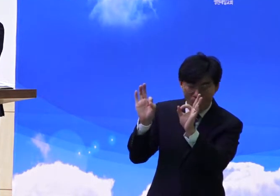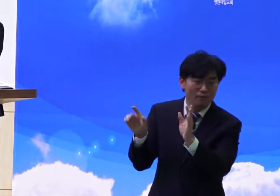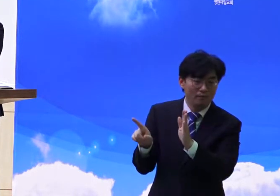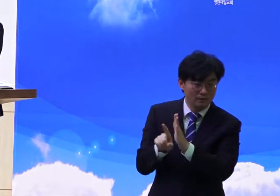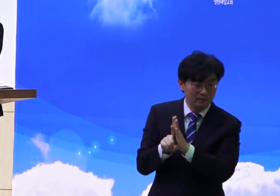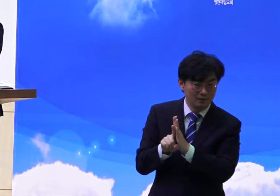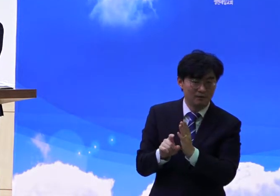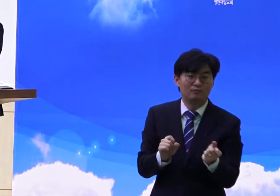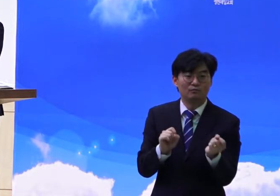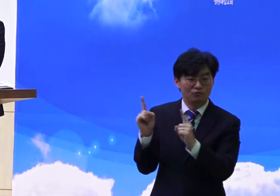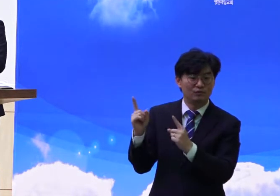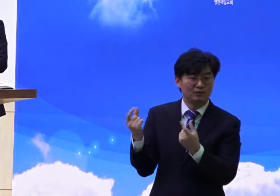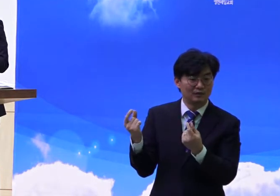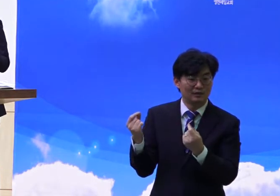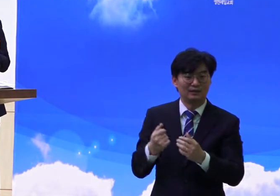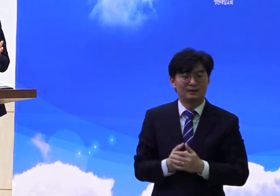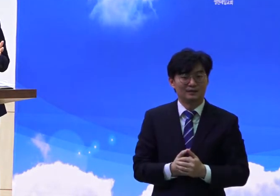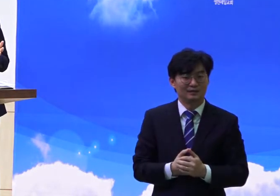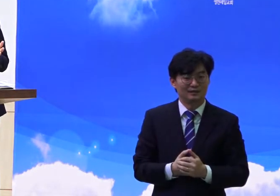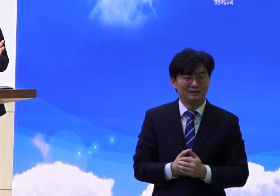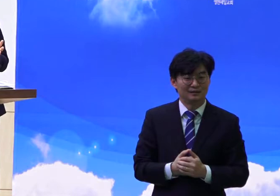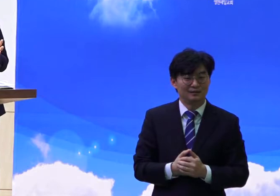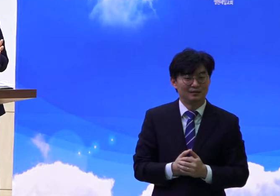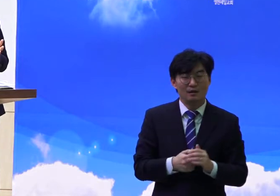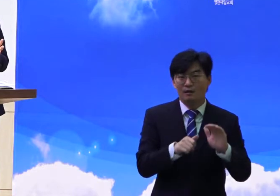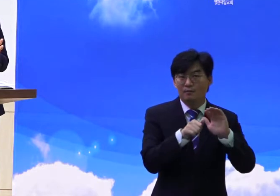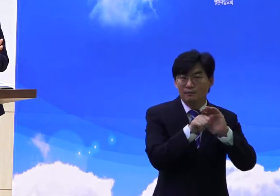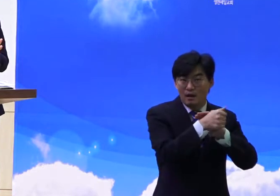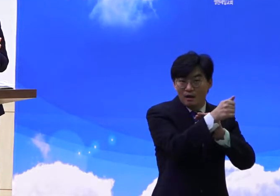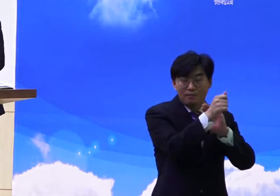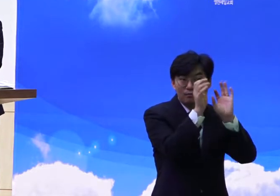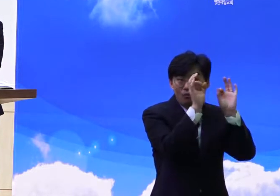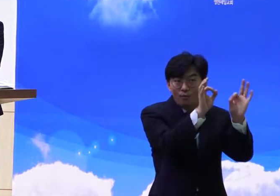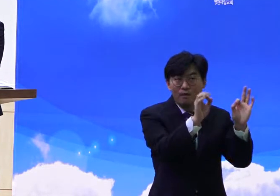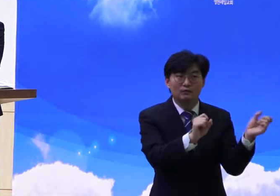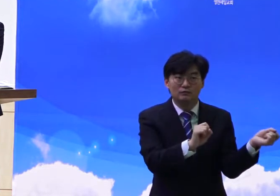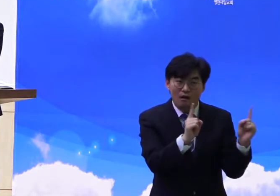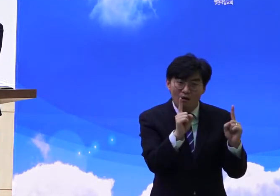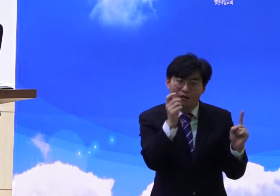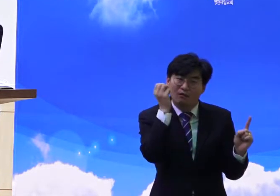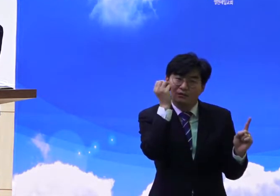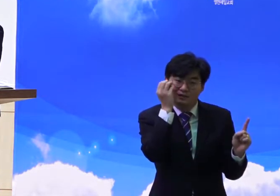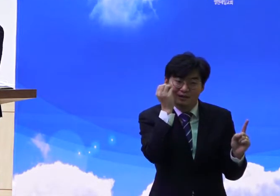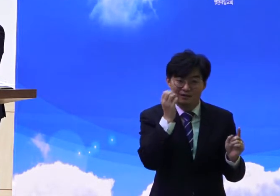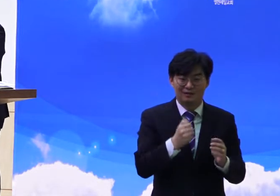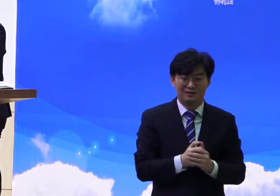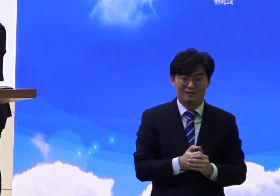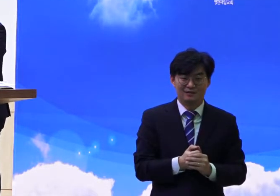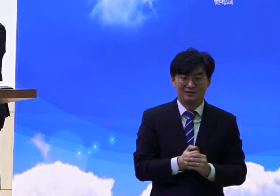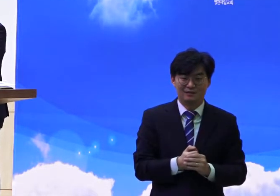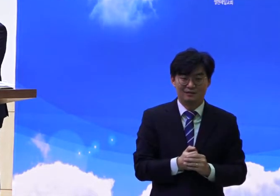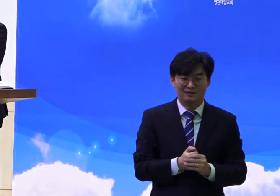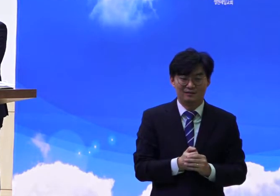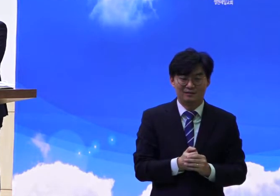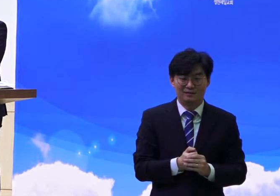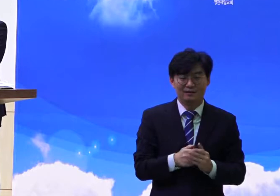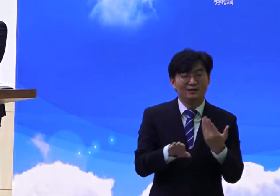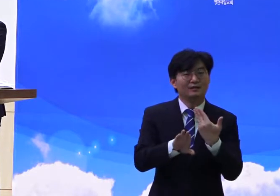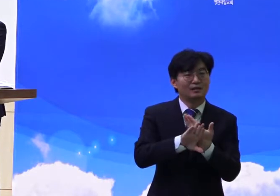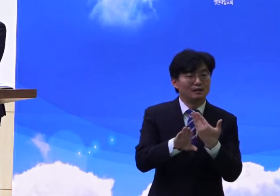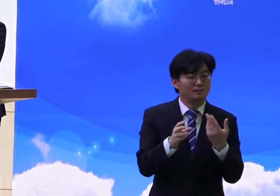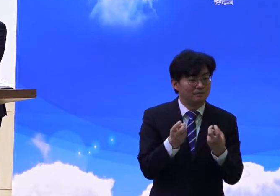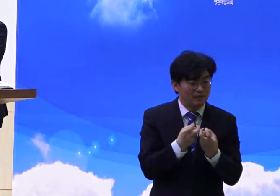가능할까? 신앙이 무슨 신비주의냐? 다 다른 방법이 있겠지. 정말 하는 말씀은 다른 걸 거야. 다른 방법을